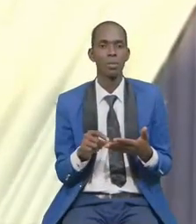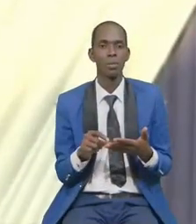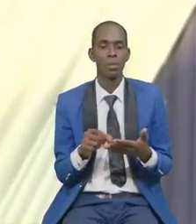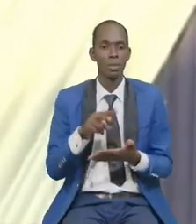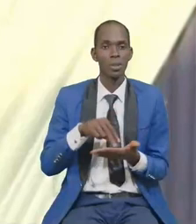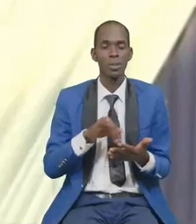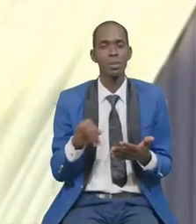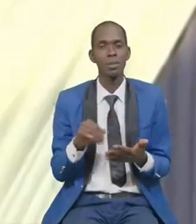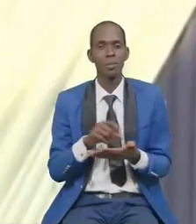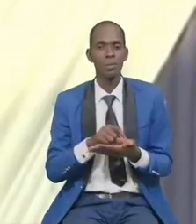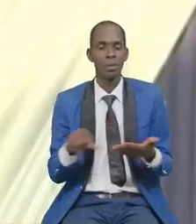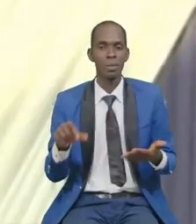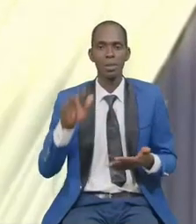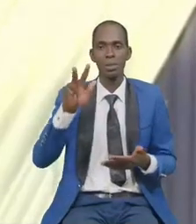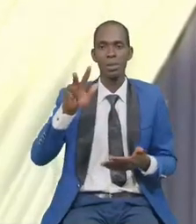verset